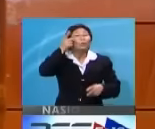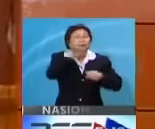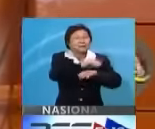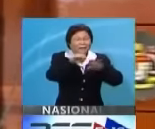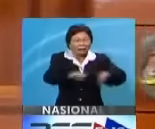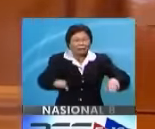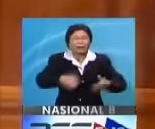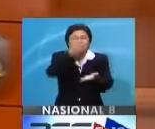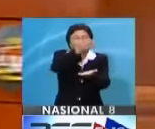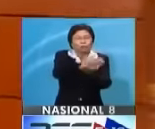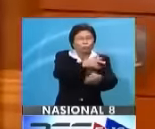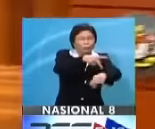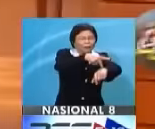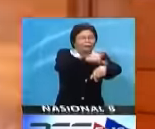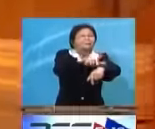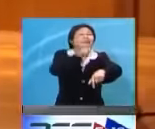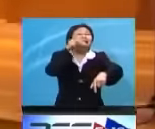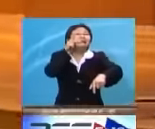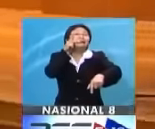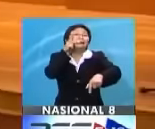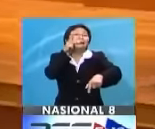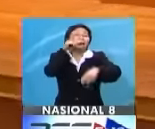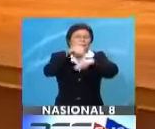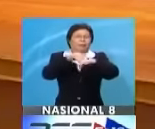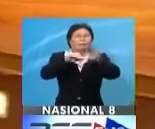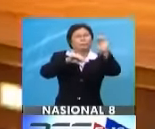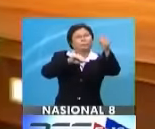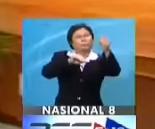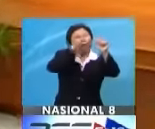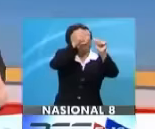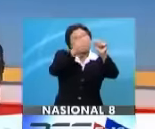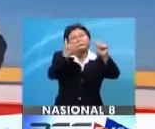secara haram di Langkawi, Kedah pada 10 Mei lepas.